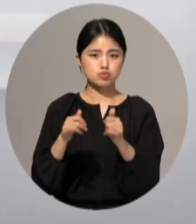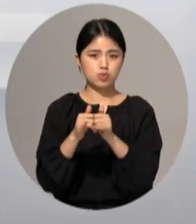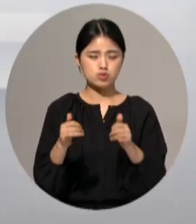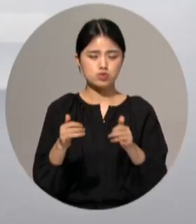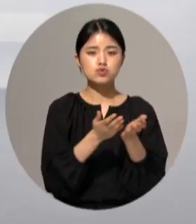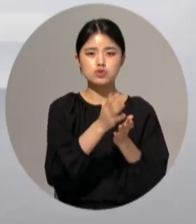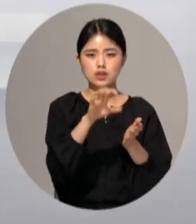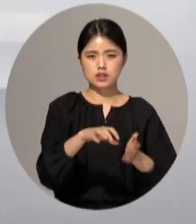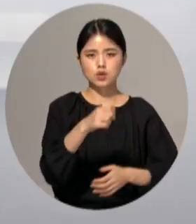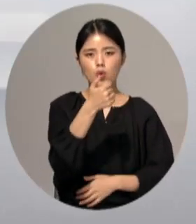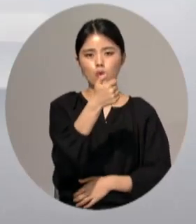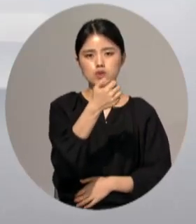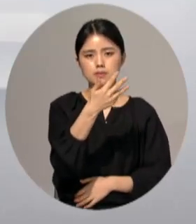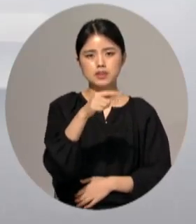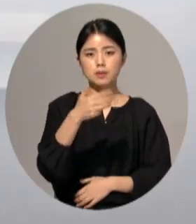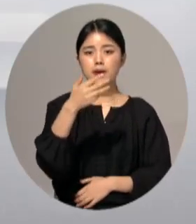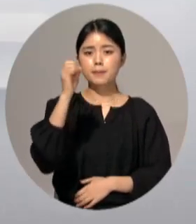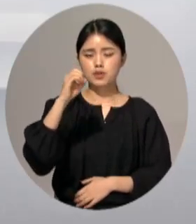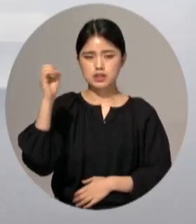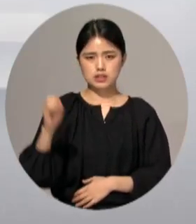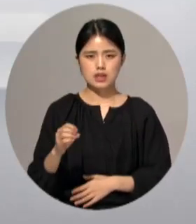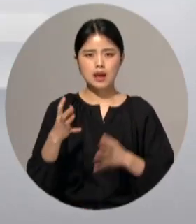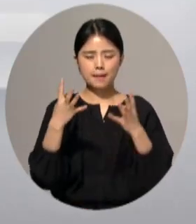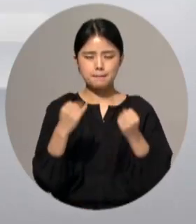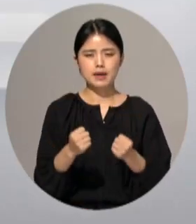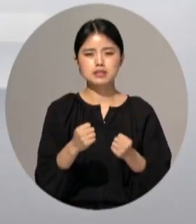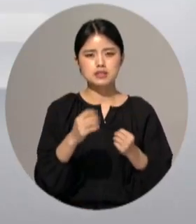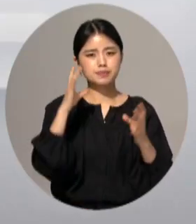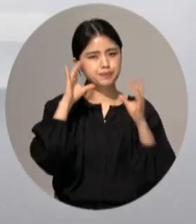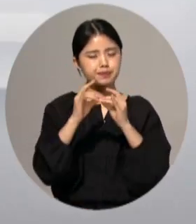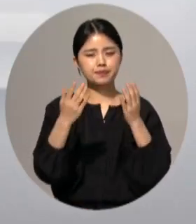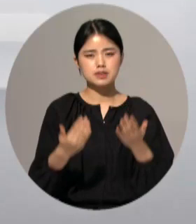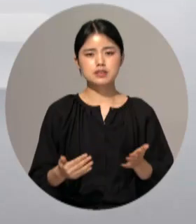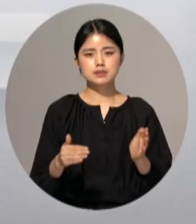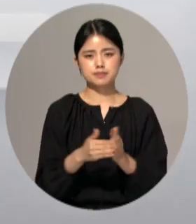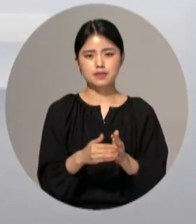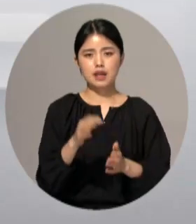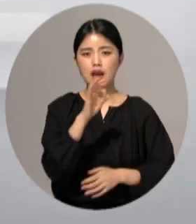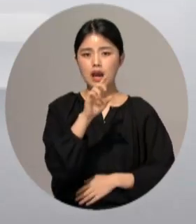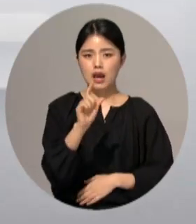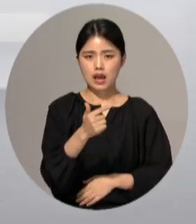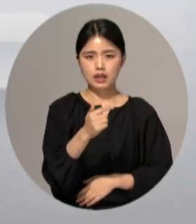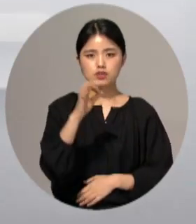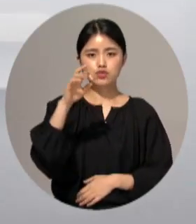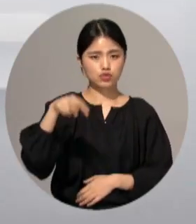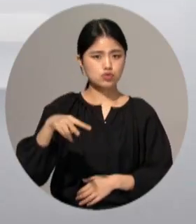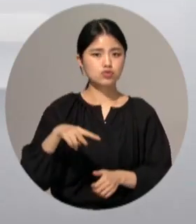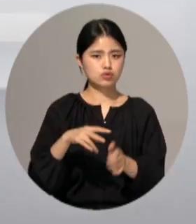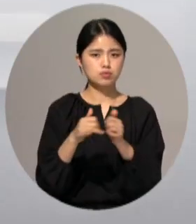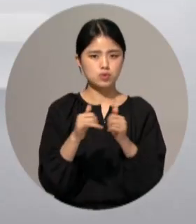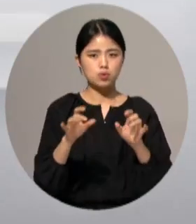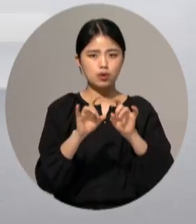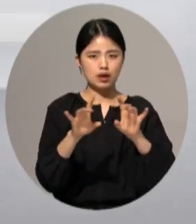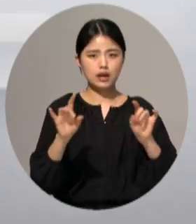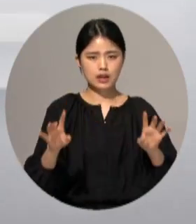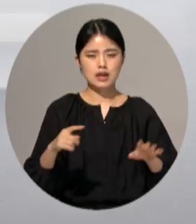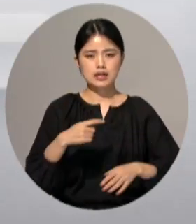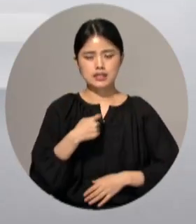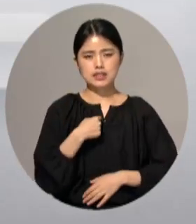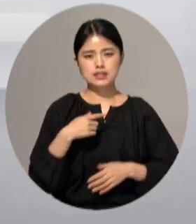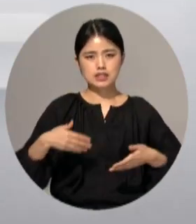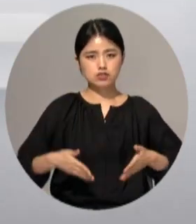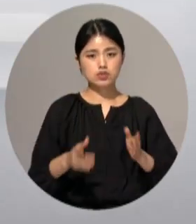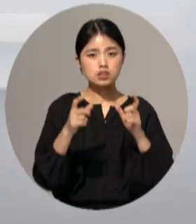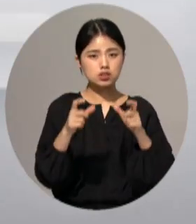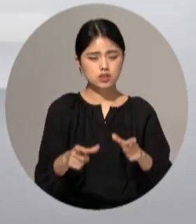군산에서 58.8% 에 많은 지지를 얻었습니다 안 호영 유성엽 후보도 각각 자신의 출신